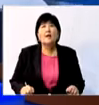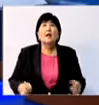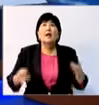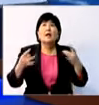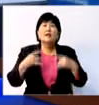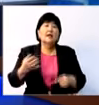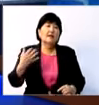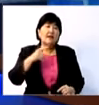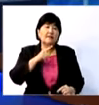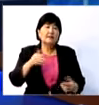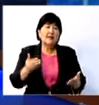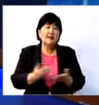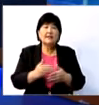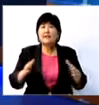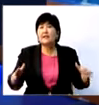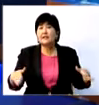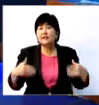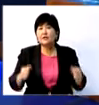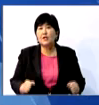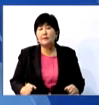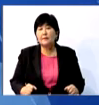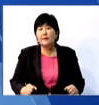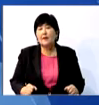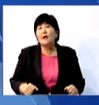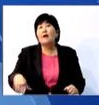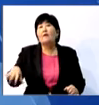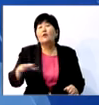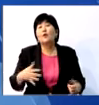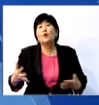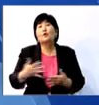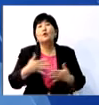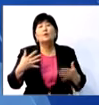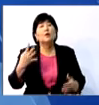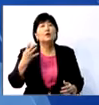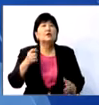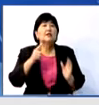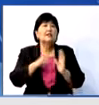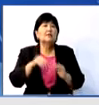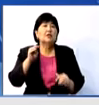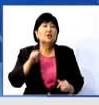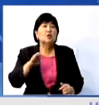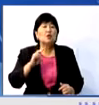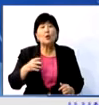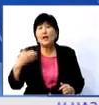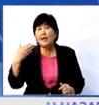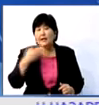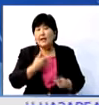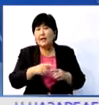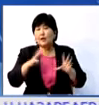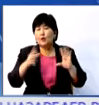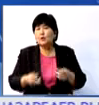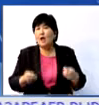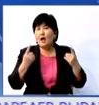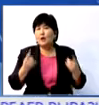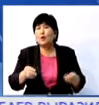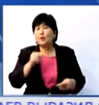телеканале «Кызылорда». Время новостей. Здравствуйте. В регионе собрано свыше 470 тысяч тонн риса. Это результат